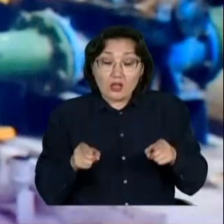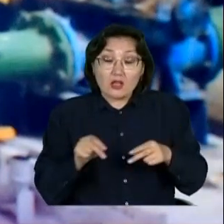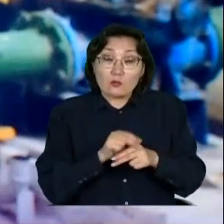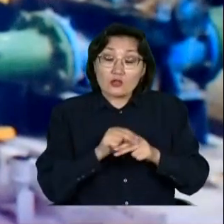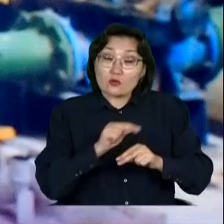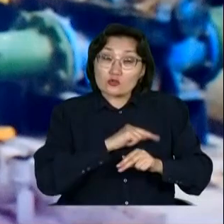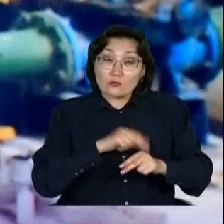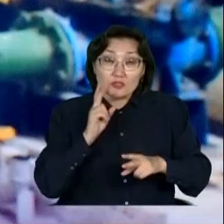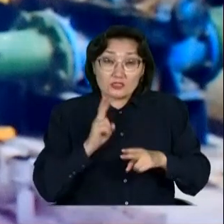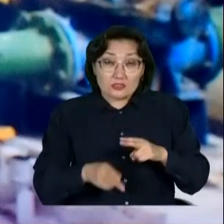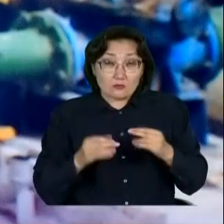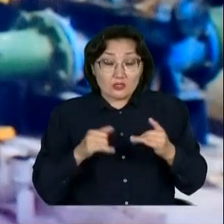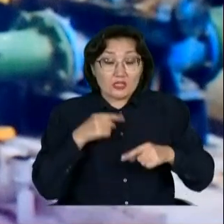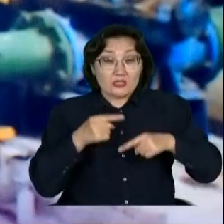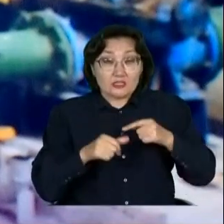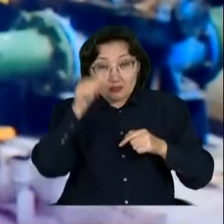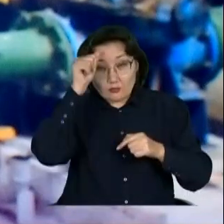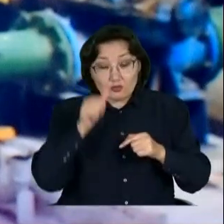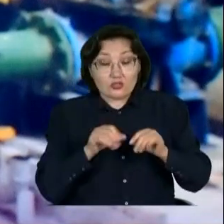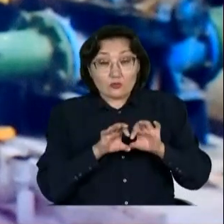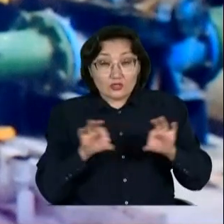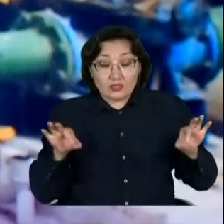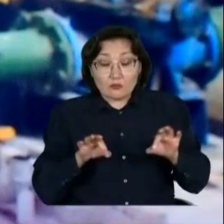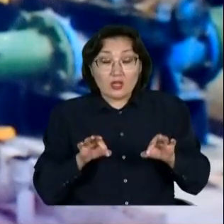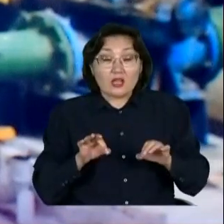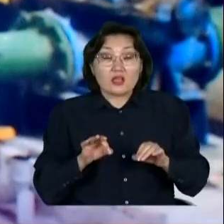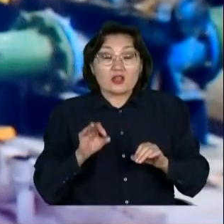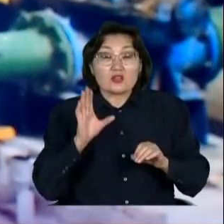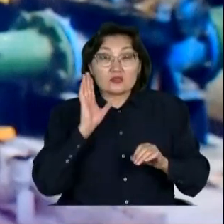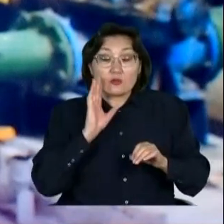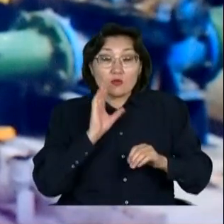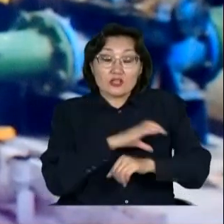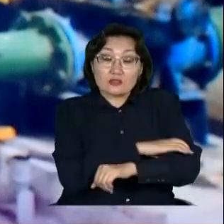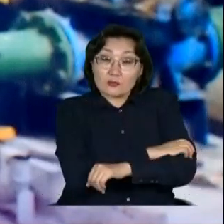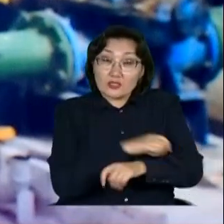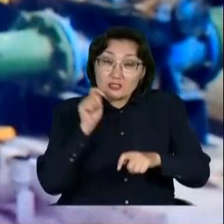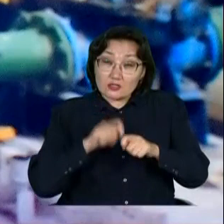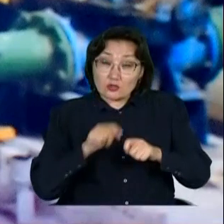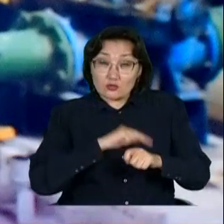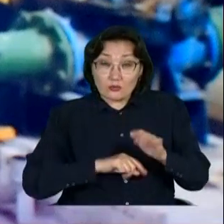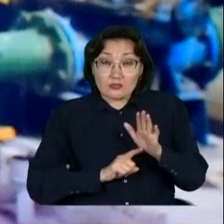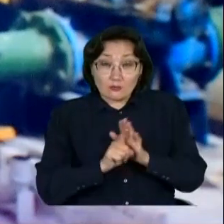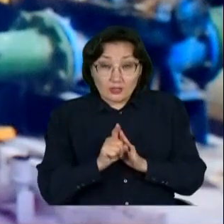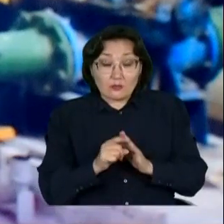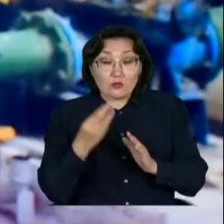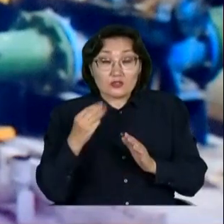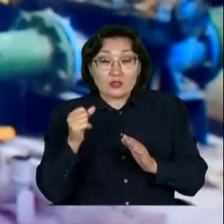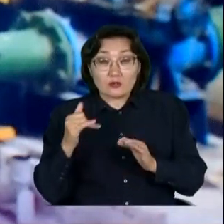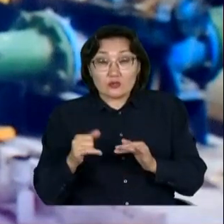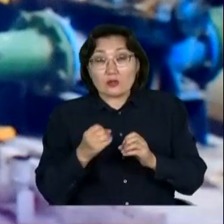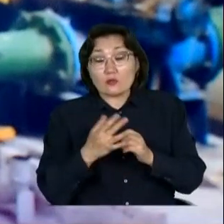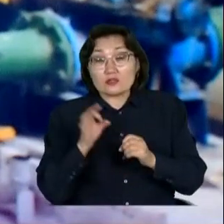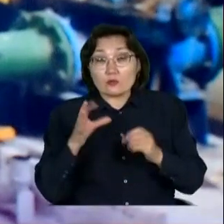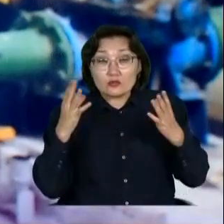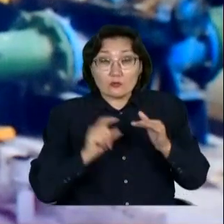жұмыстарын аяқтады, ал келер айда жүйені гидравликалық сынақтан өткізу басталады. Айта кетейік, Маңғыстау облысында 15